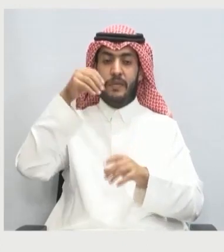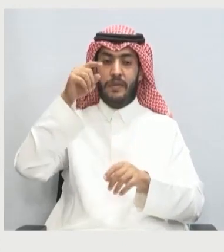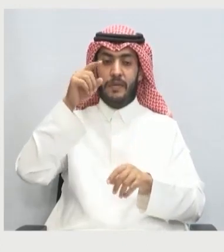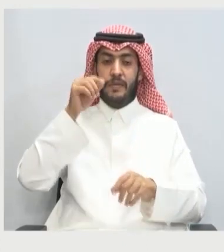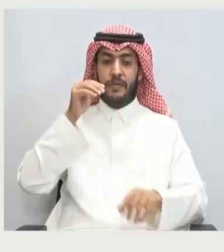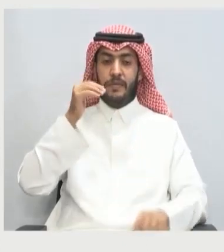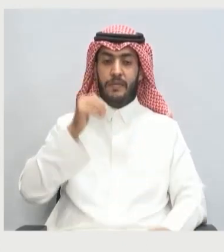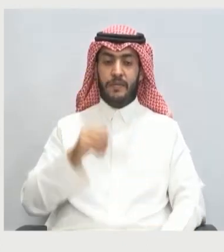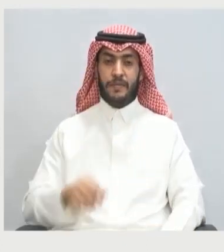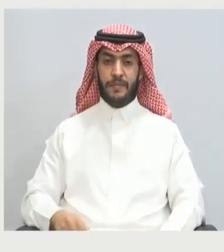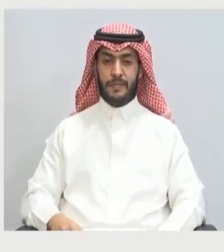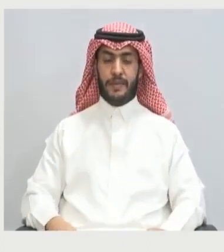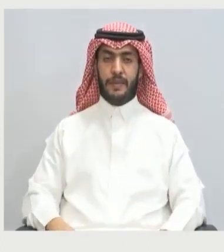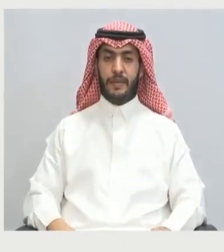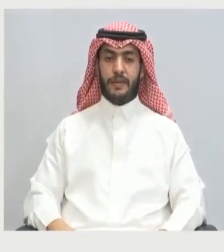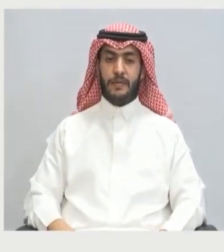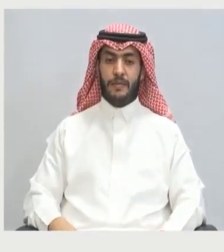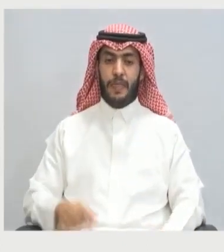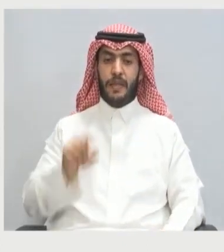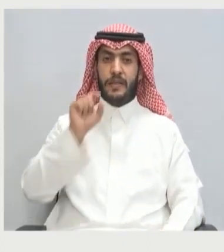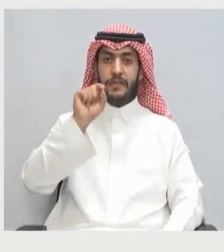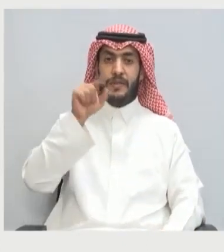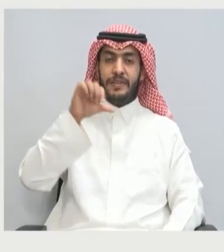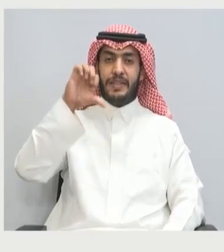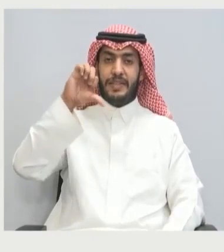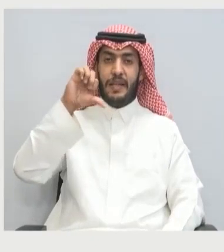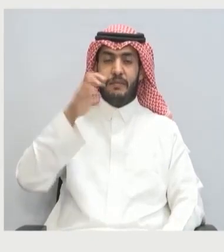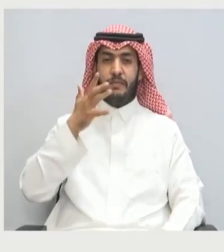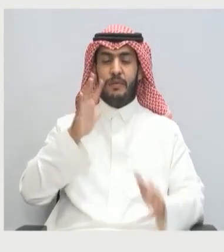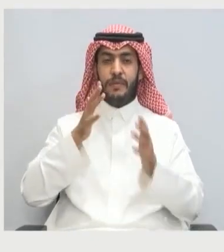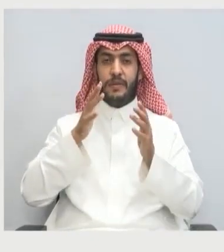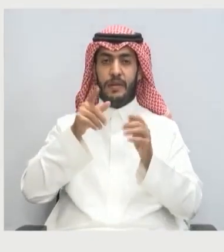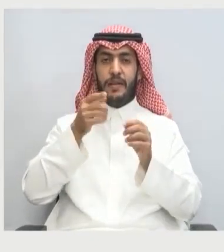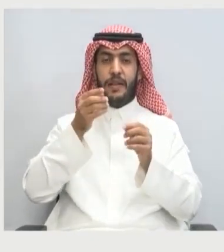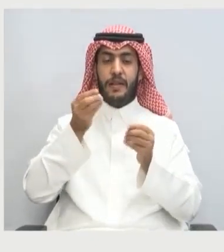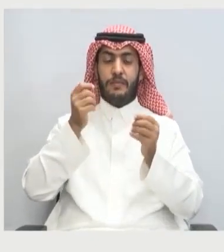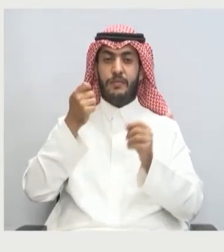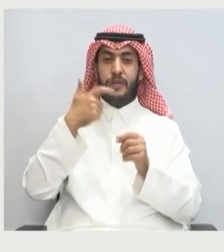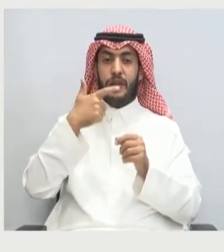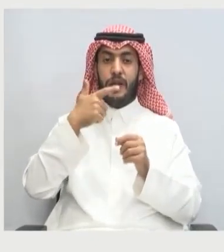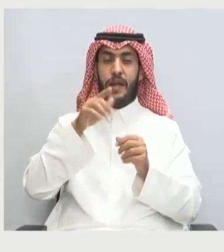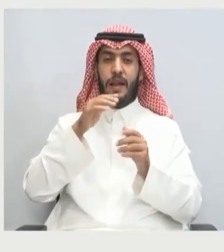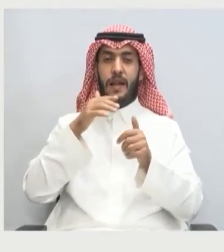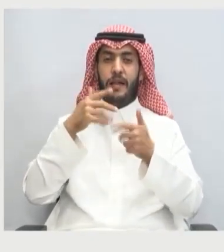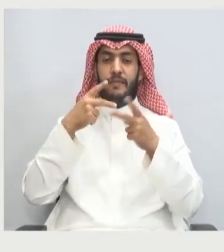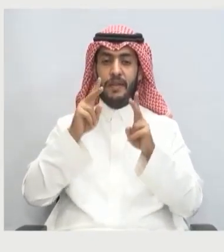وستقول احسنتم 0.9 تقريبا ستكون السرعه